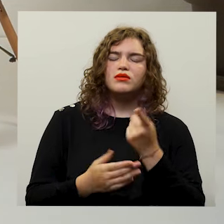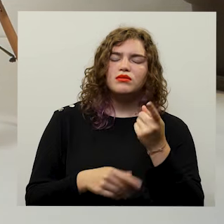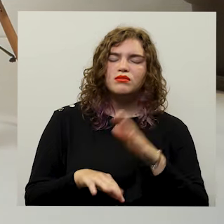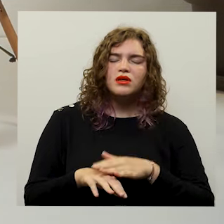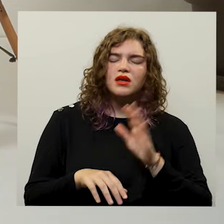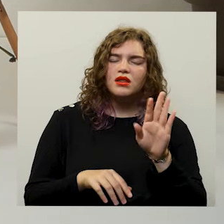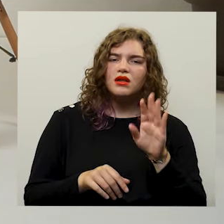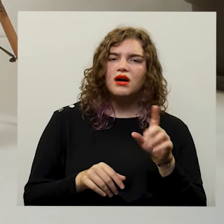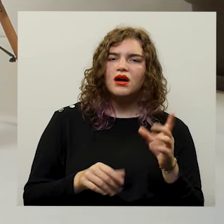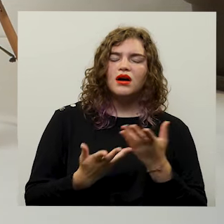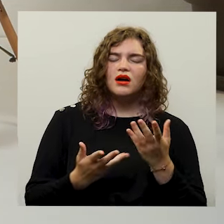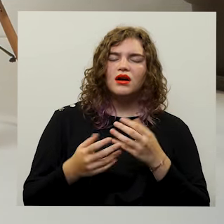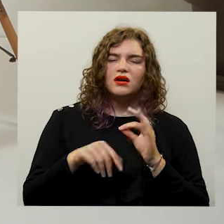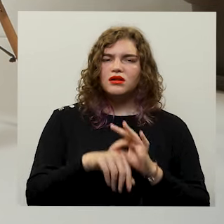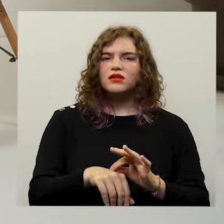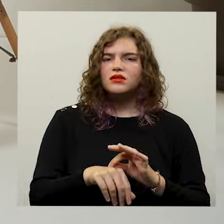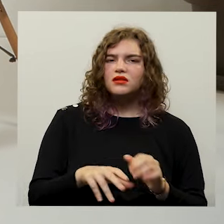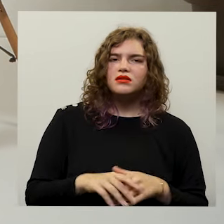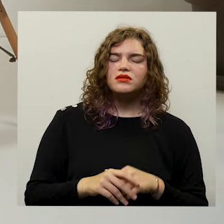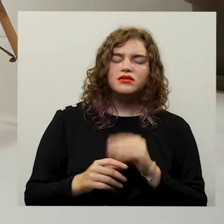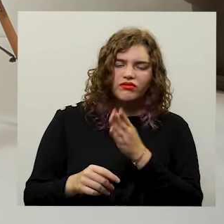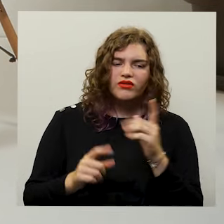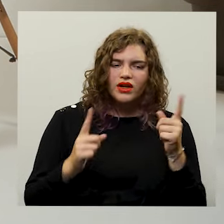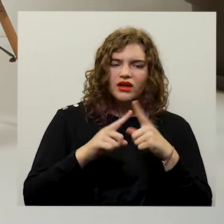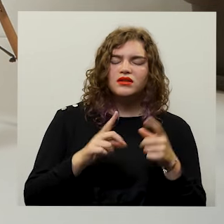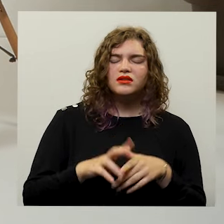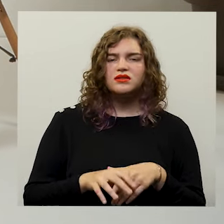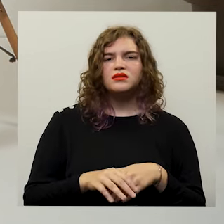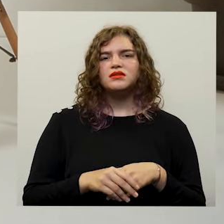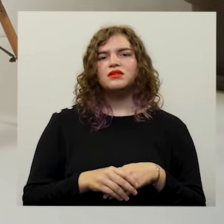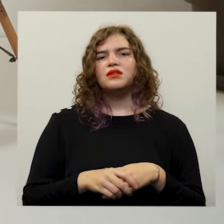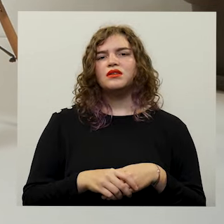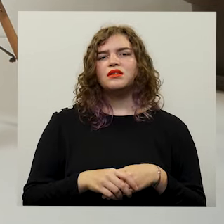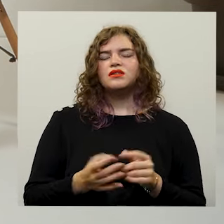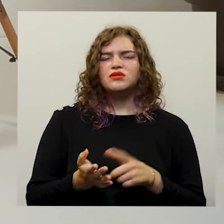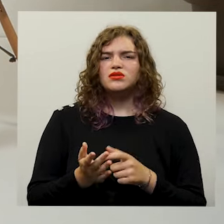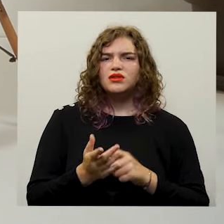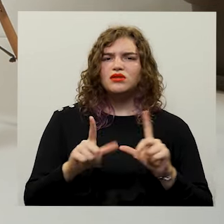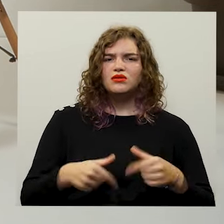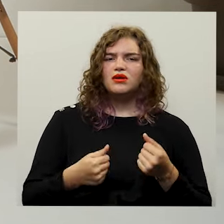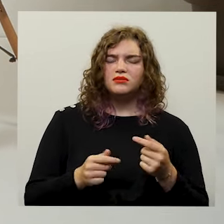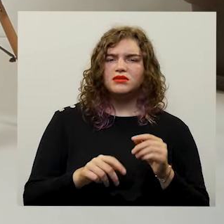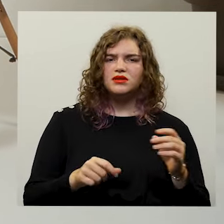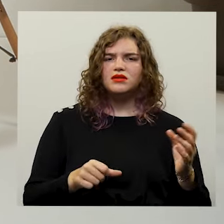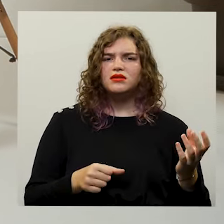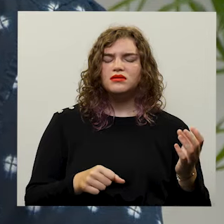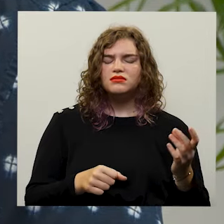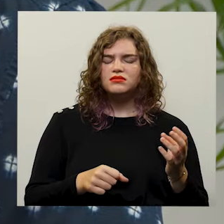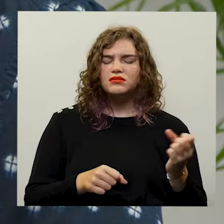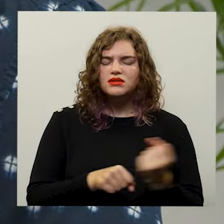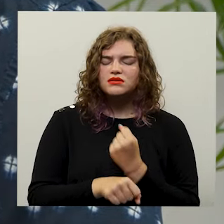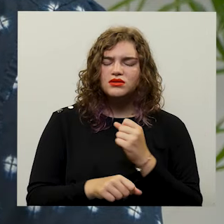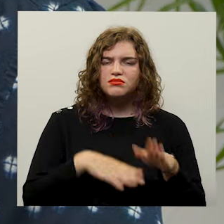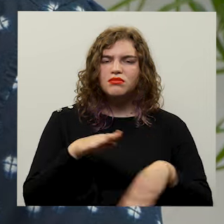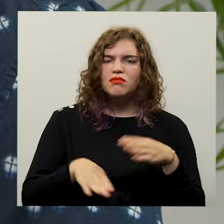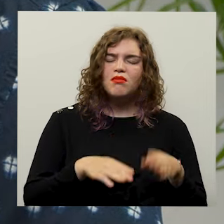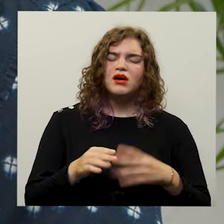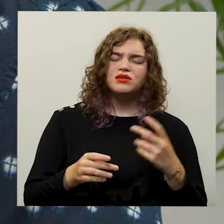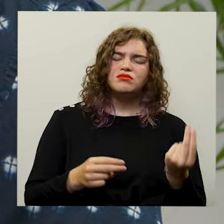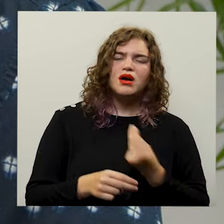care ne călăuzește de zi cu zi. Te rog, Doamne, întărește-ne pașii, Doamne.